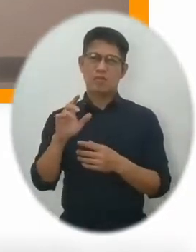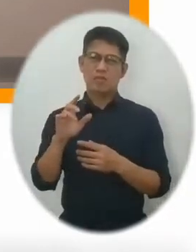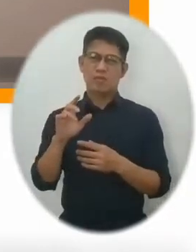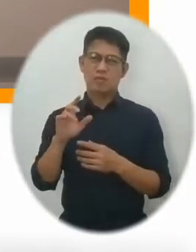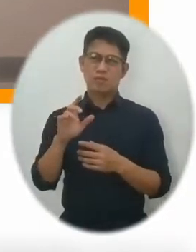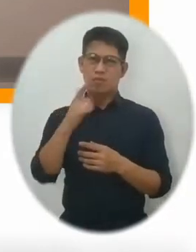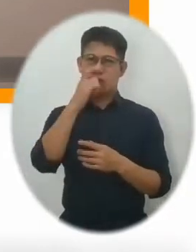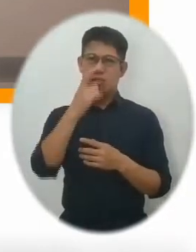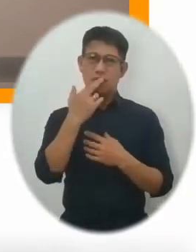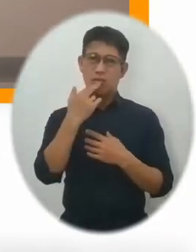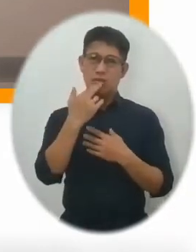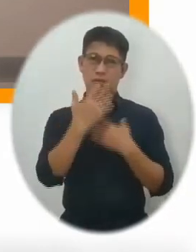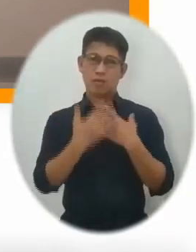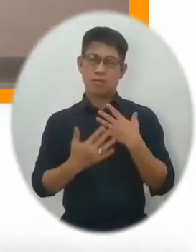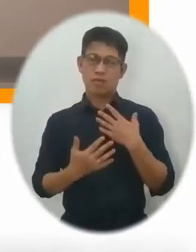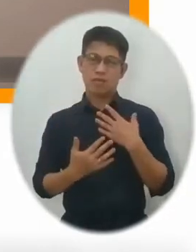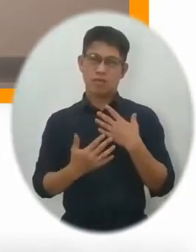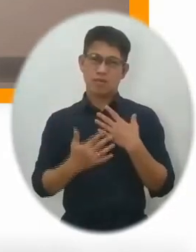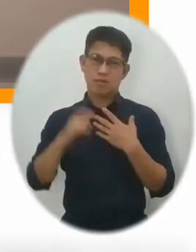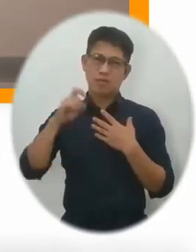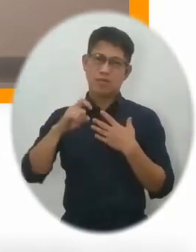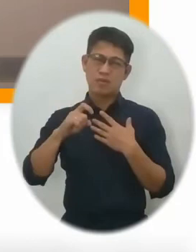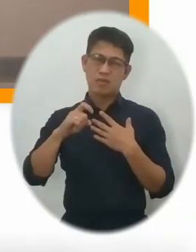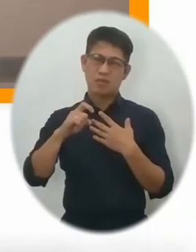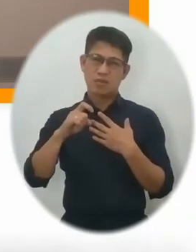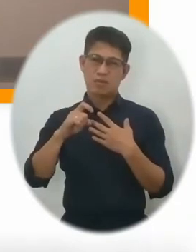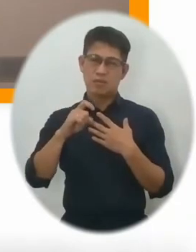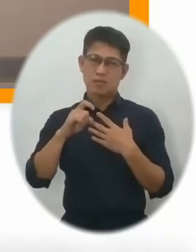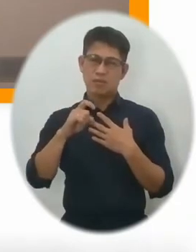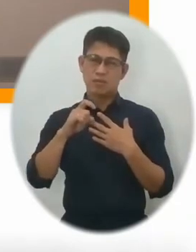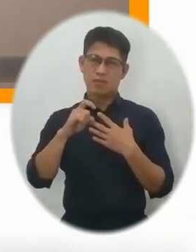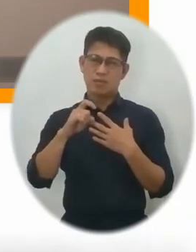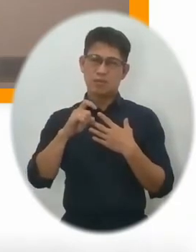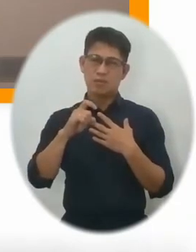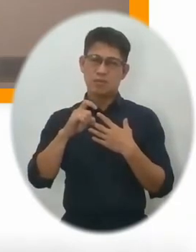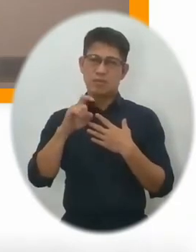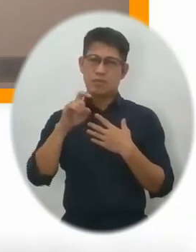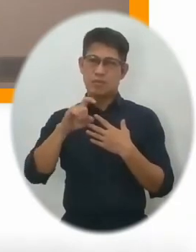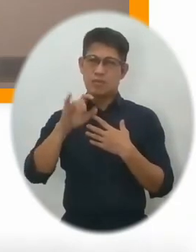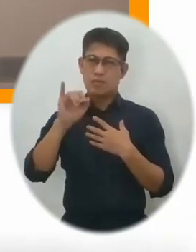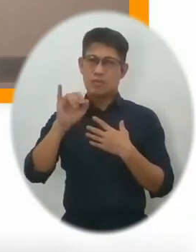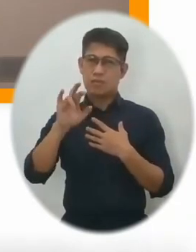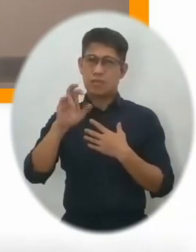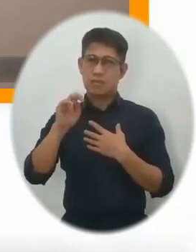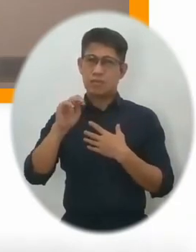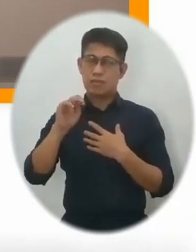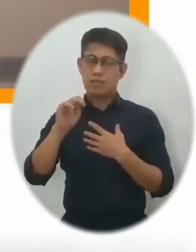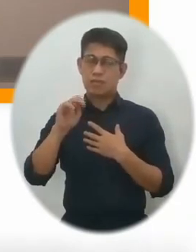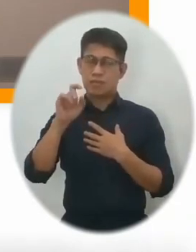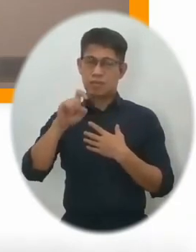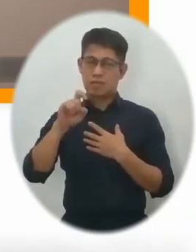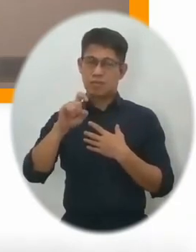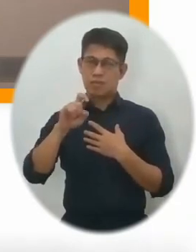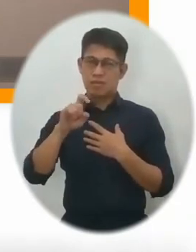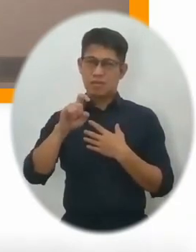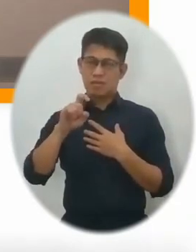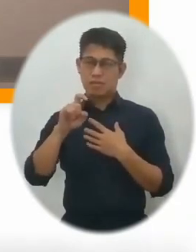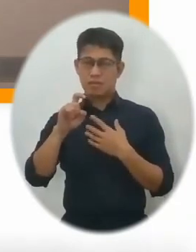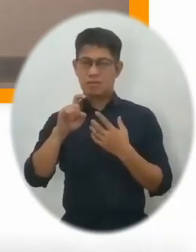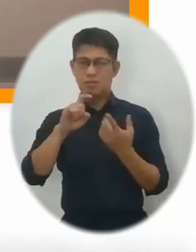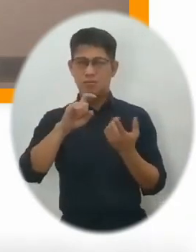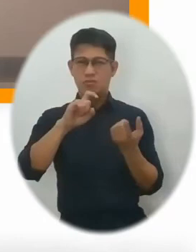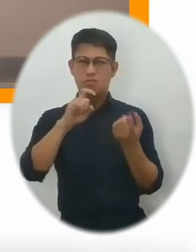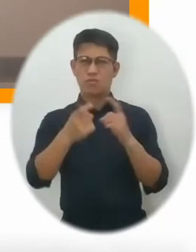ay dahilan ang ating pulang dugo na sinasalin ay may kasamang bakal o iron. Ito